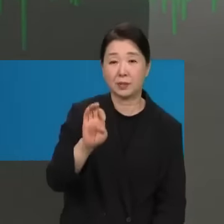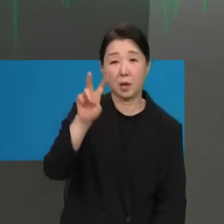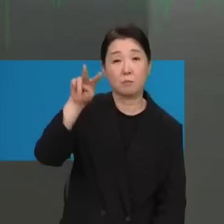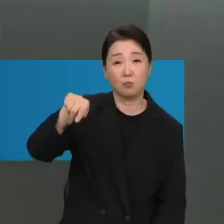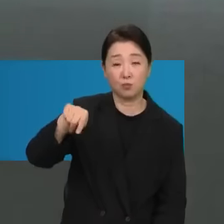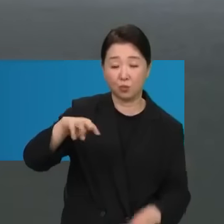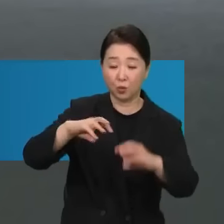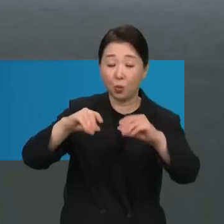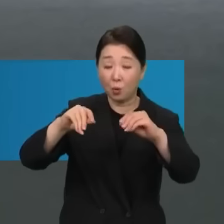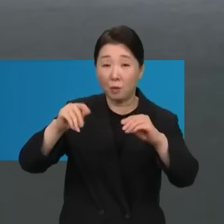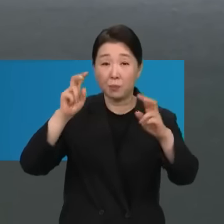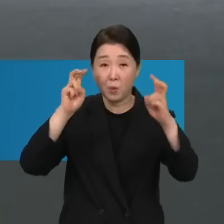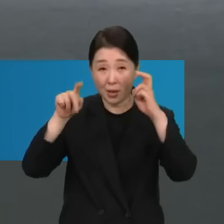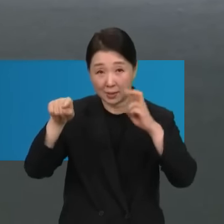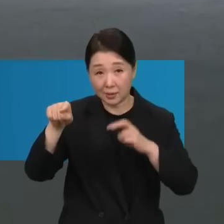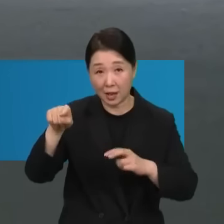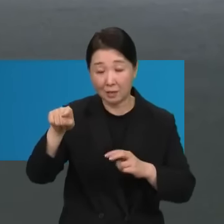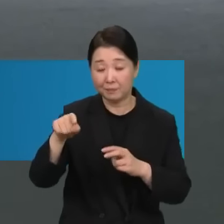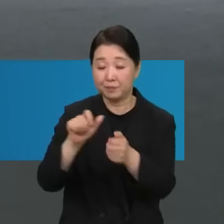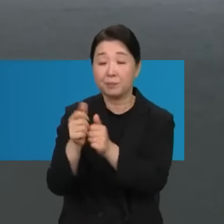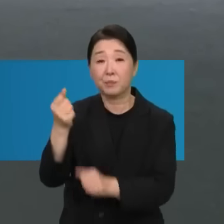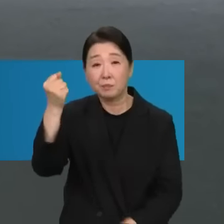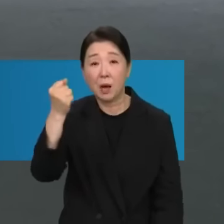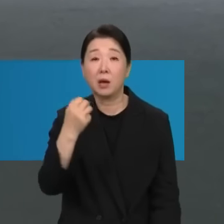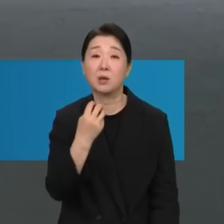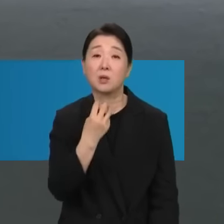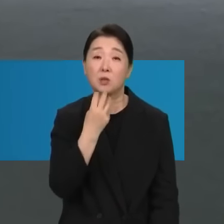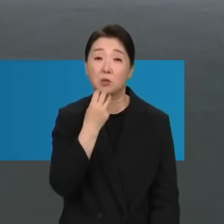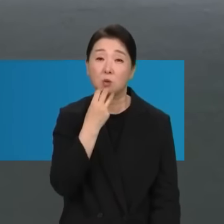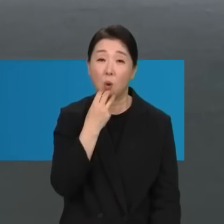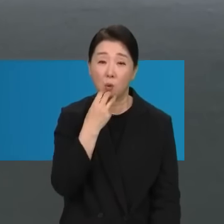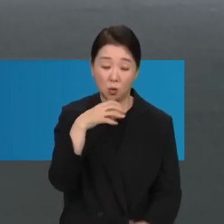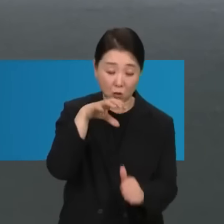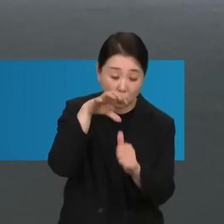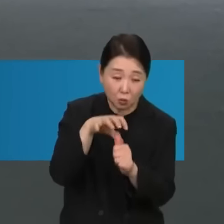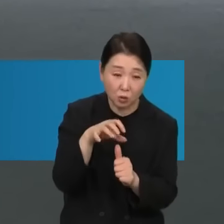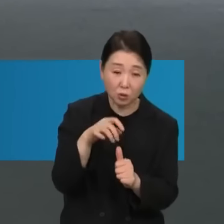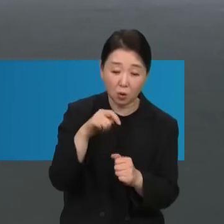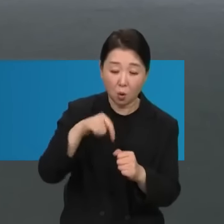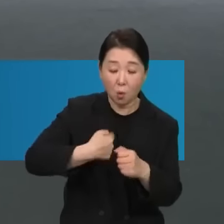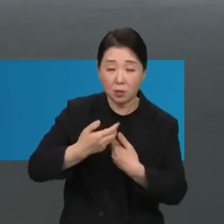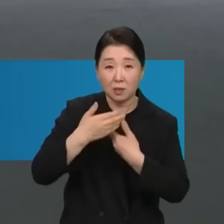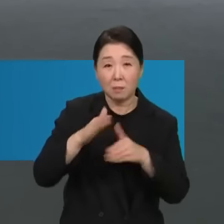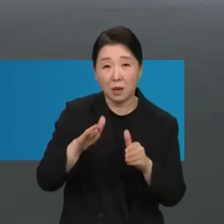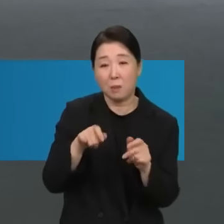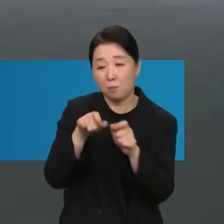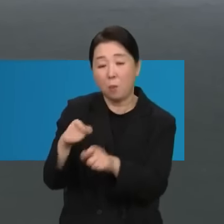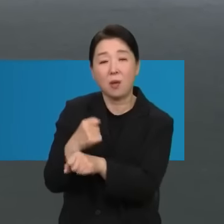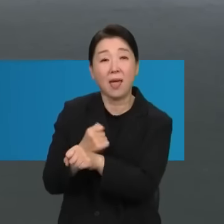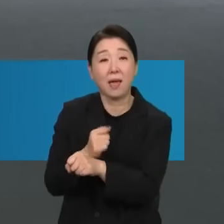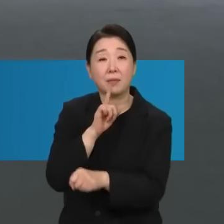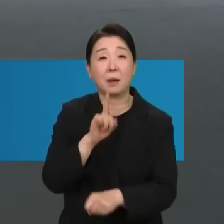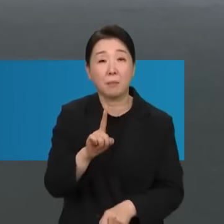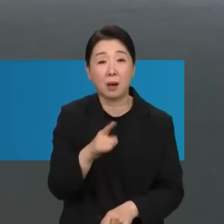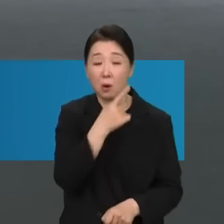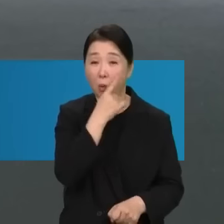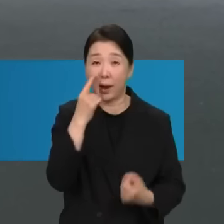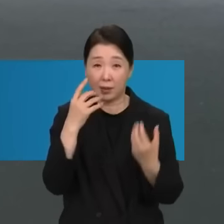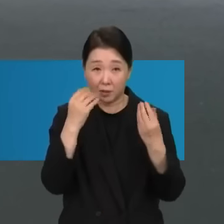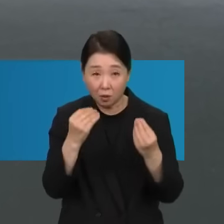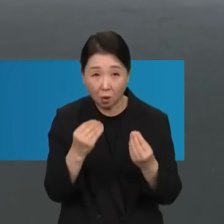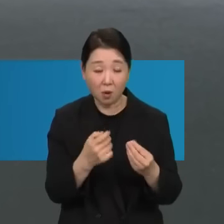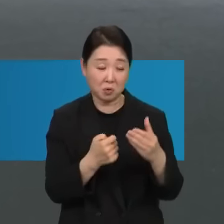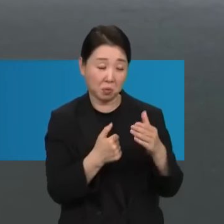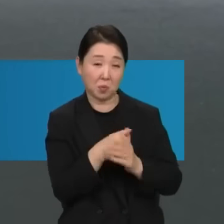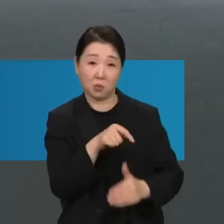전 실소유주를 서울구치소 독방에 좀 더 머물게 하는 취지의 로비도 나오는데 저희가 확인해보니